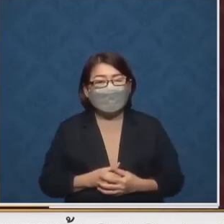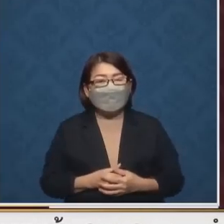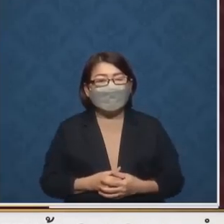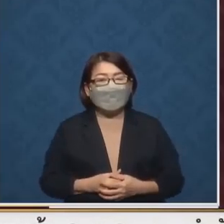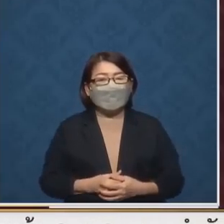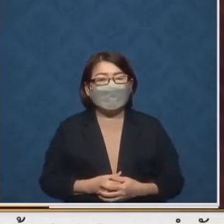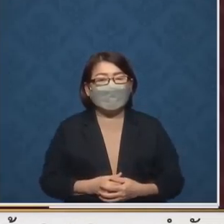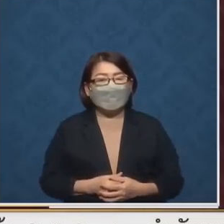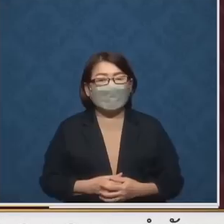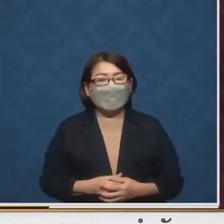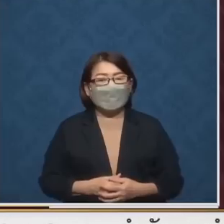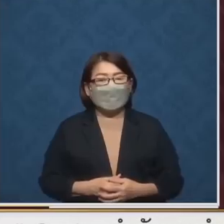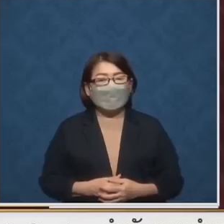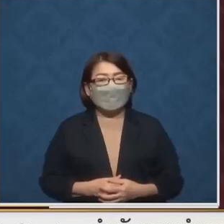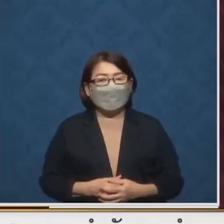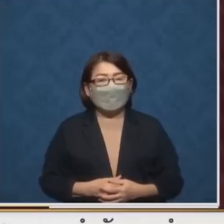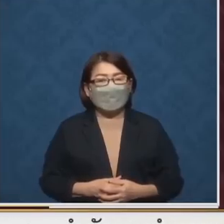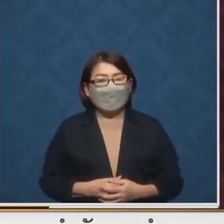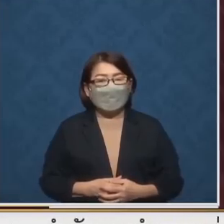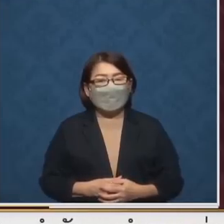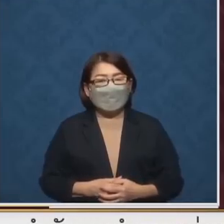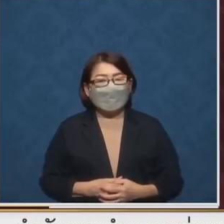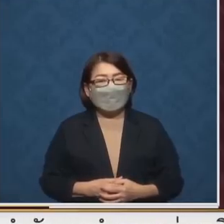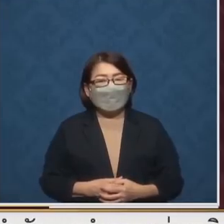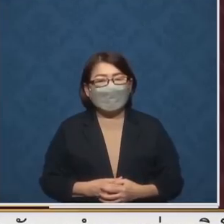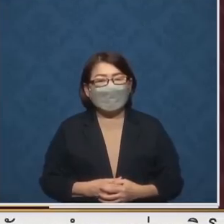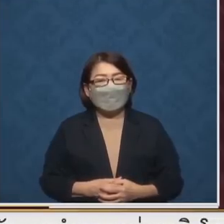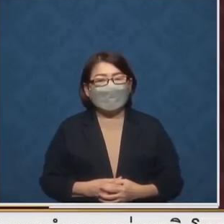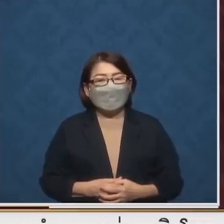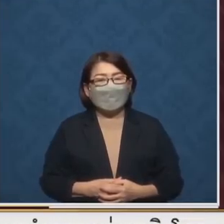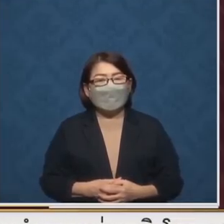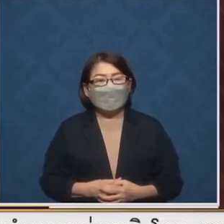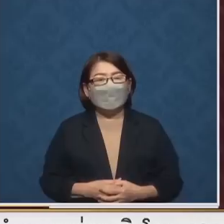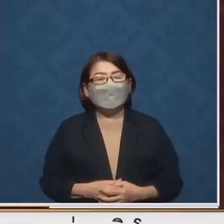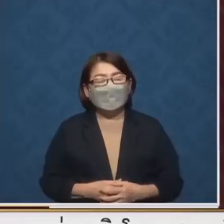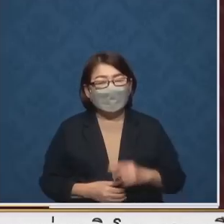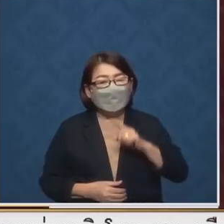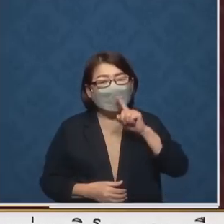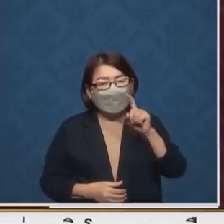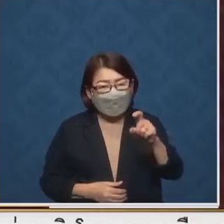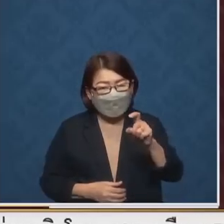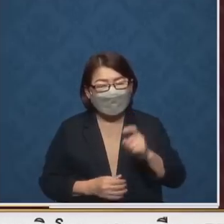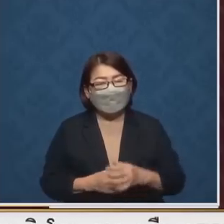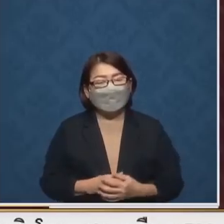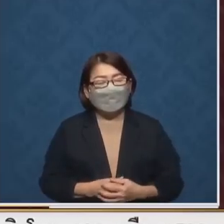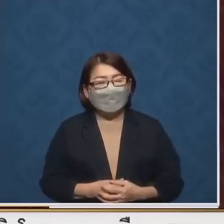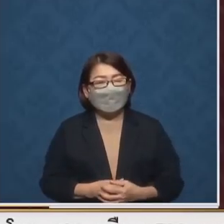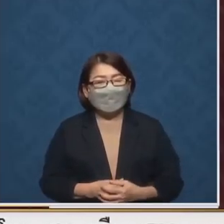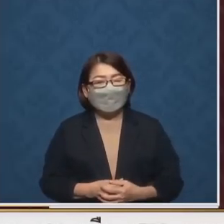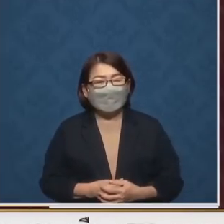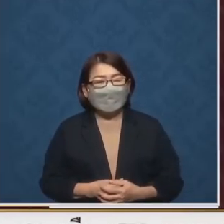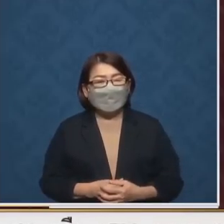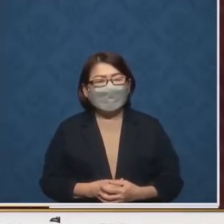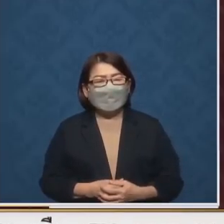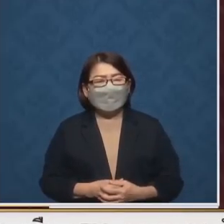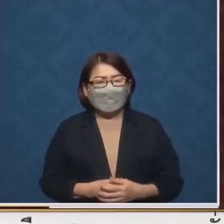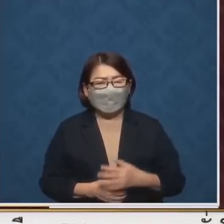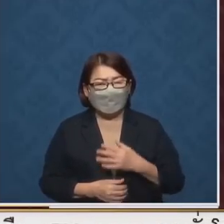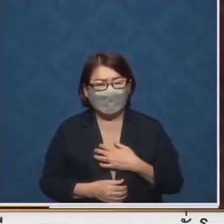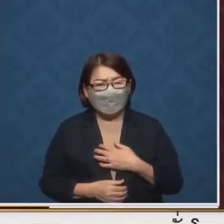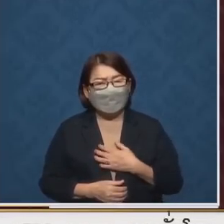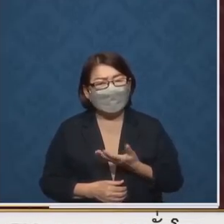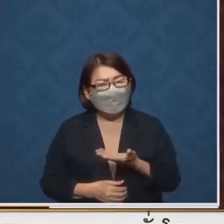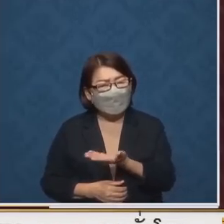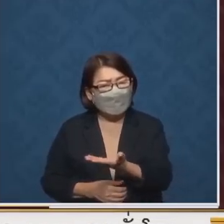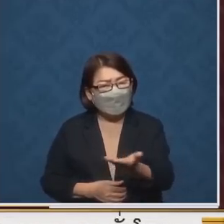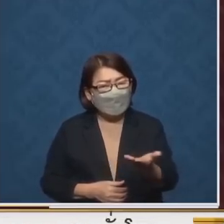บคำถามนะที่ผมจะเชิญชวนพี่น้องคน